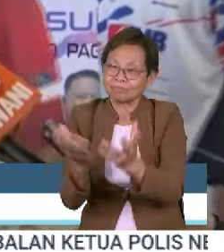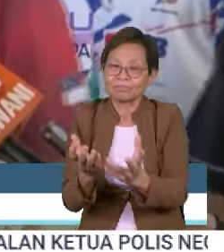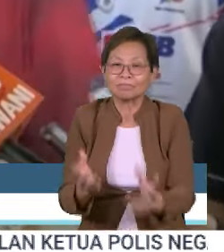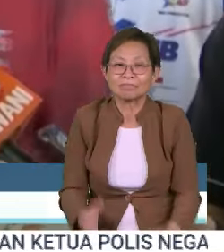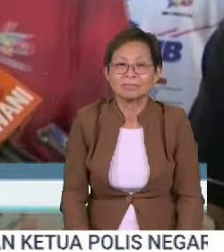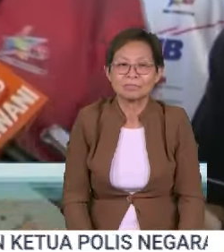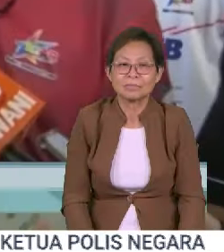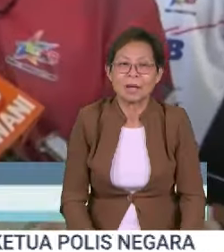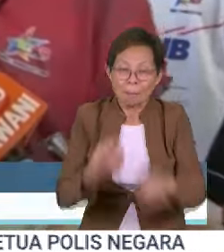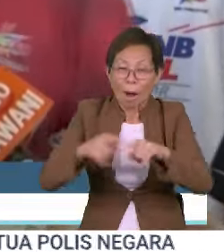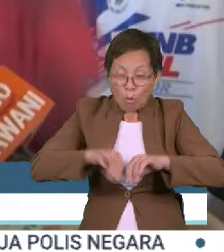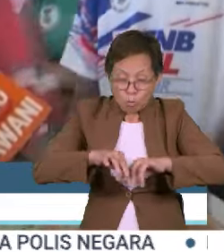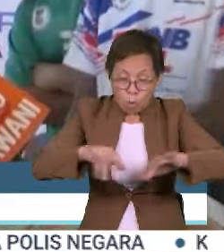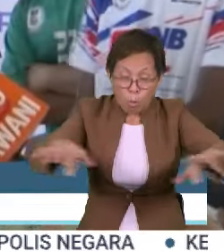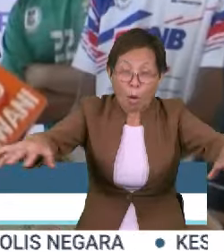RI